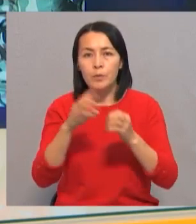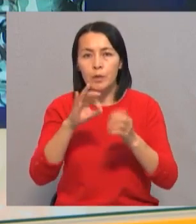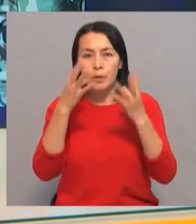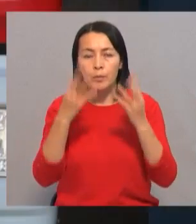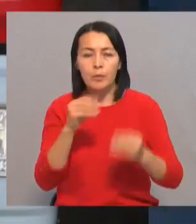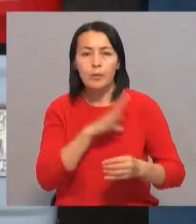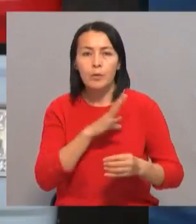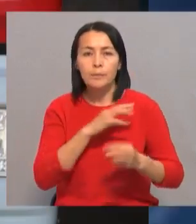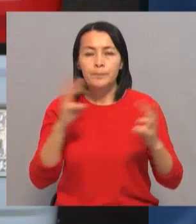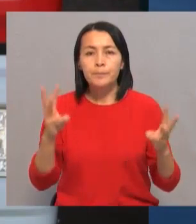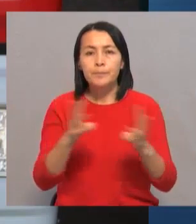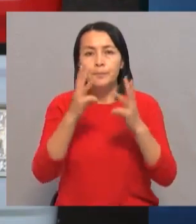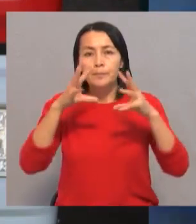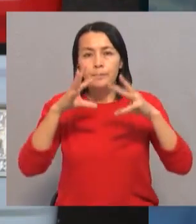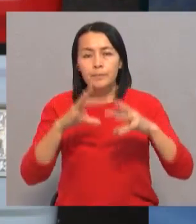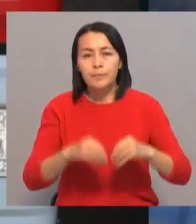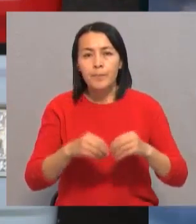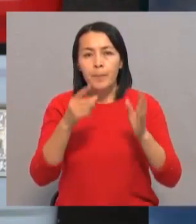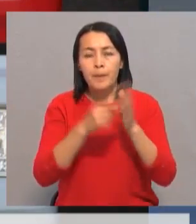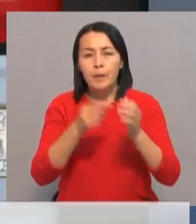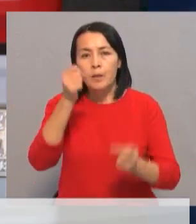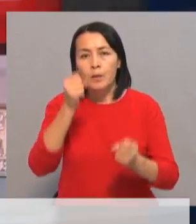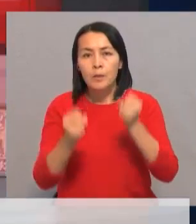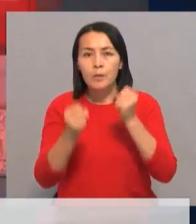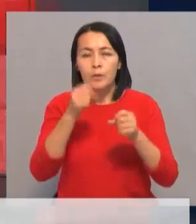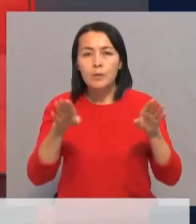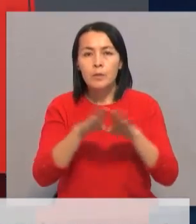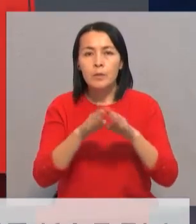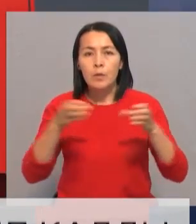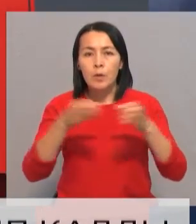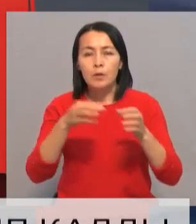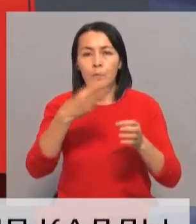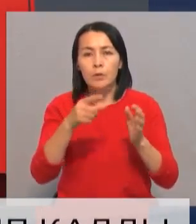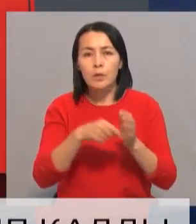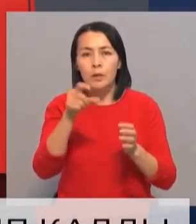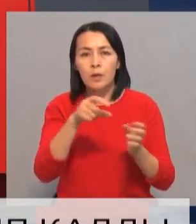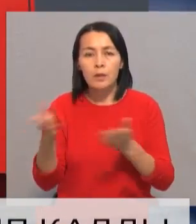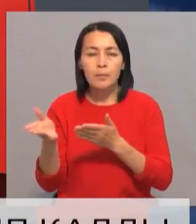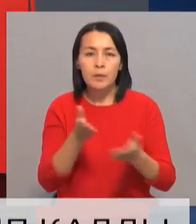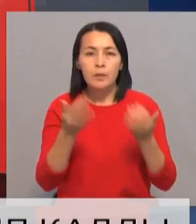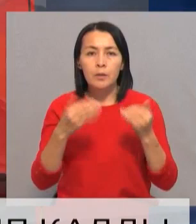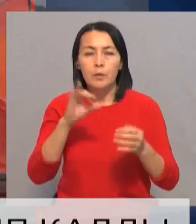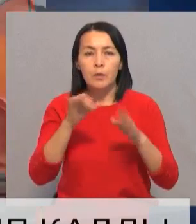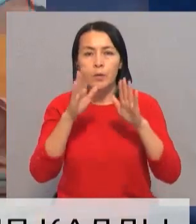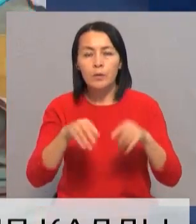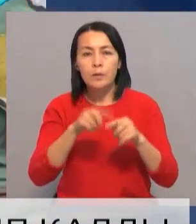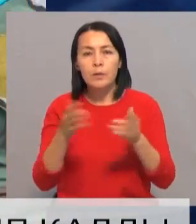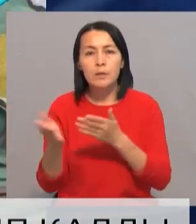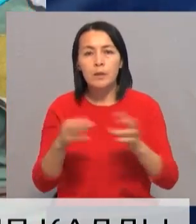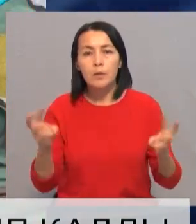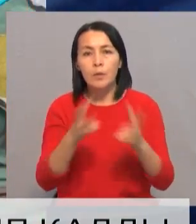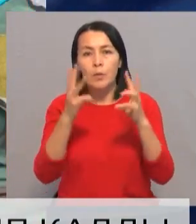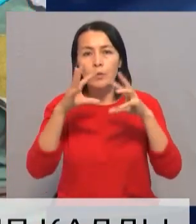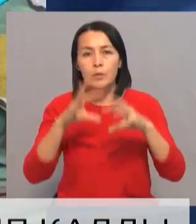болған. Қызыл жалынды сөндіруге 7 өрт сөндіру техникасы мен жеке құрамнан 37 адам жұмылдырылды. Оқиға орнына жеткен өрт